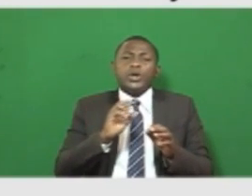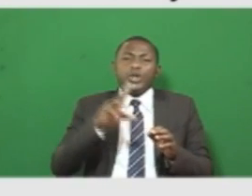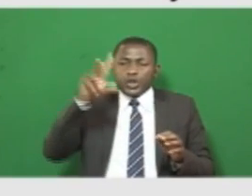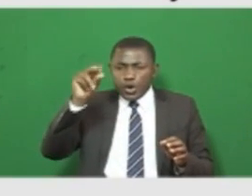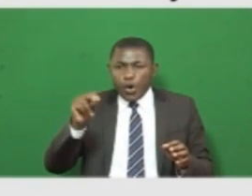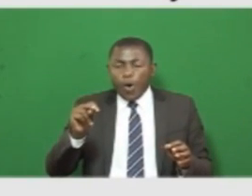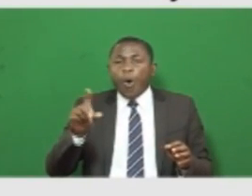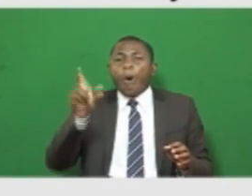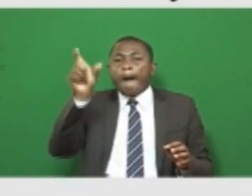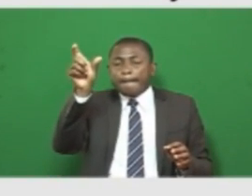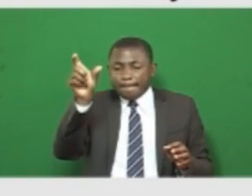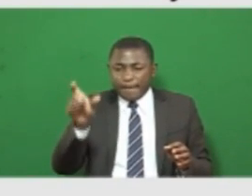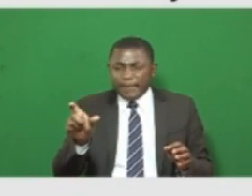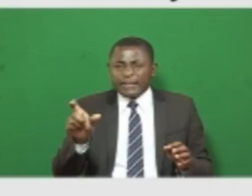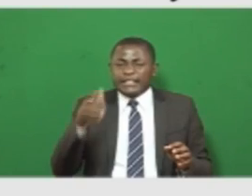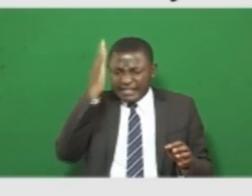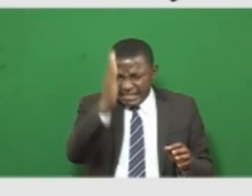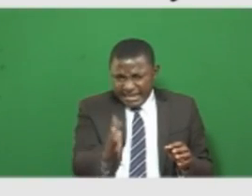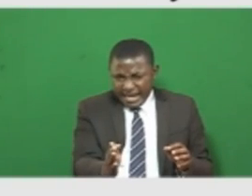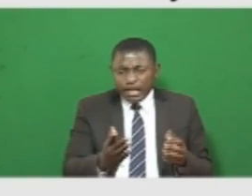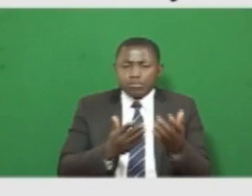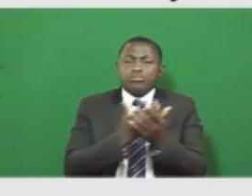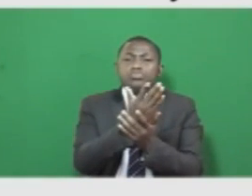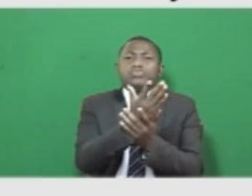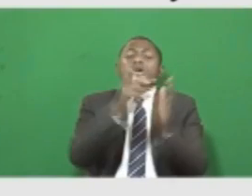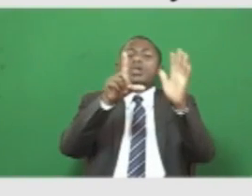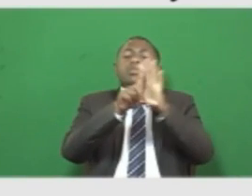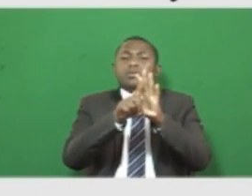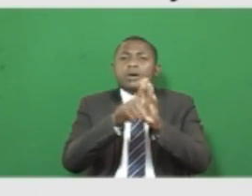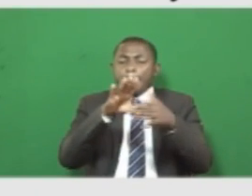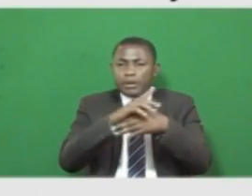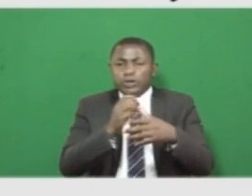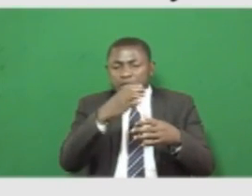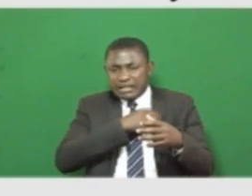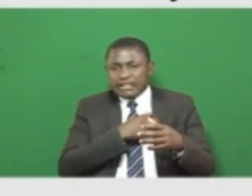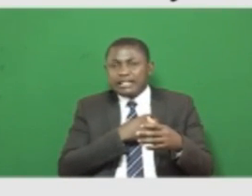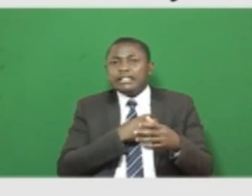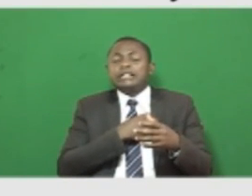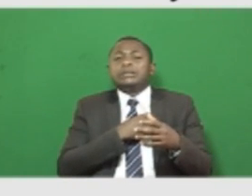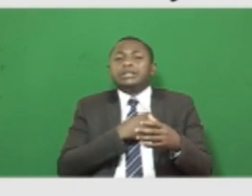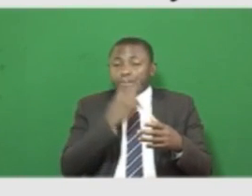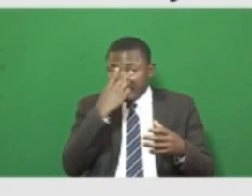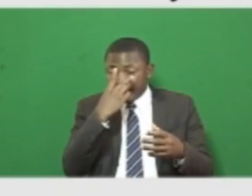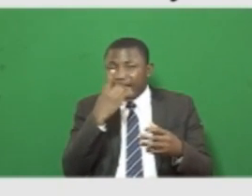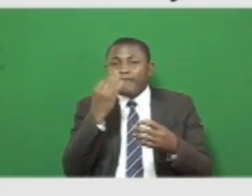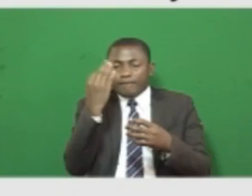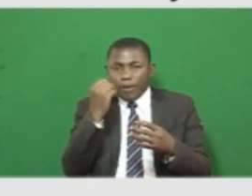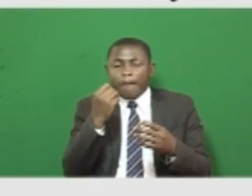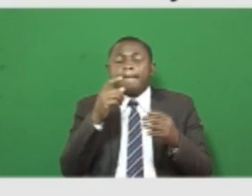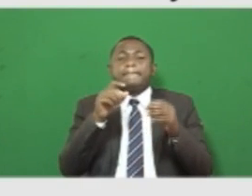pamberi pake nemabasa emurayiro nekuti zvivi zvinouyiswa nemurayiro asi zvinokururama